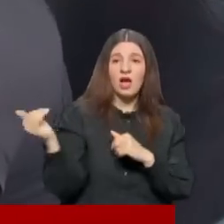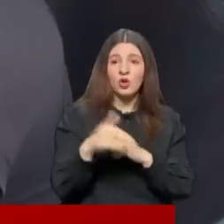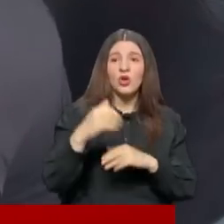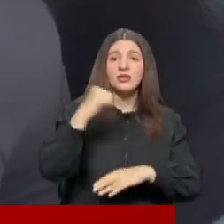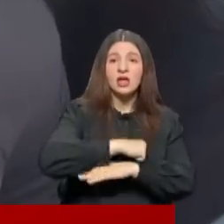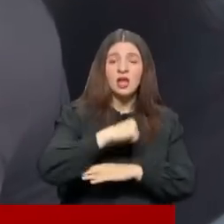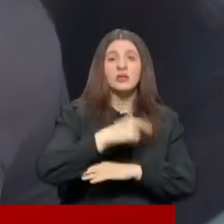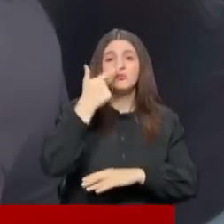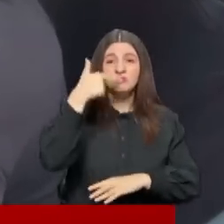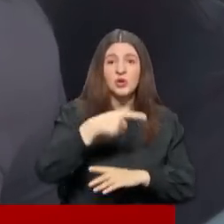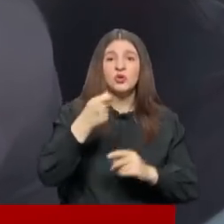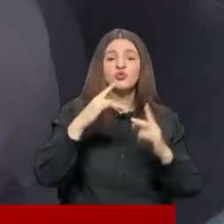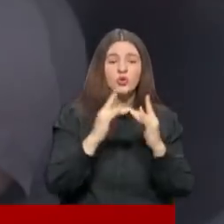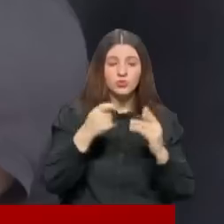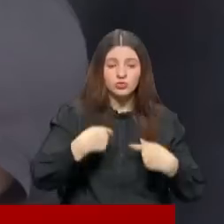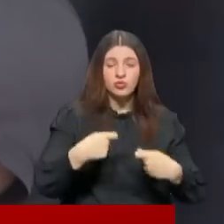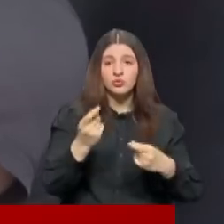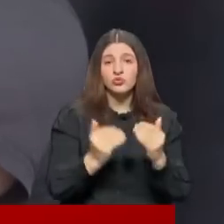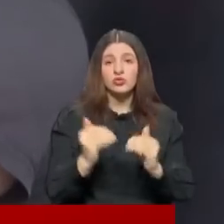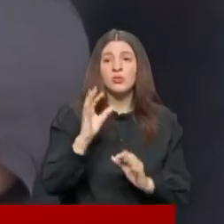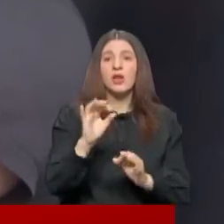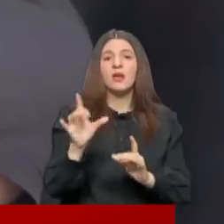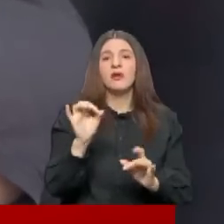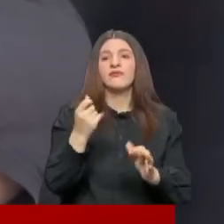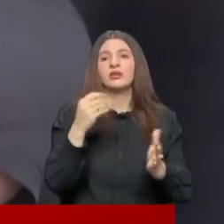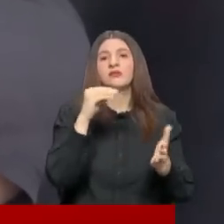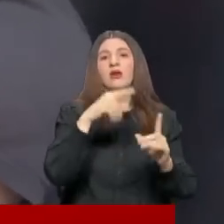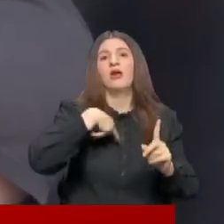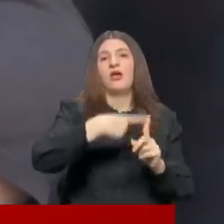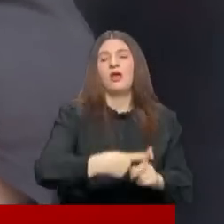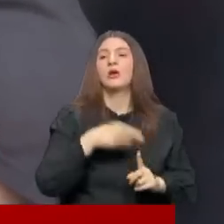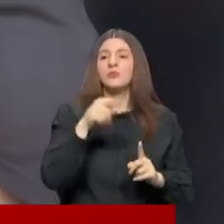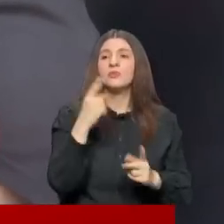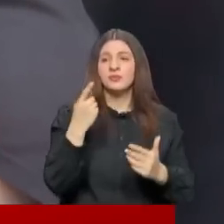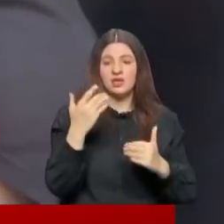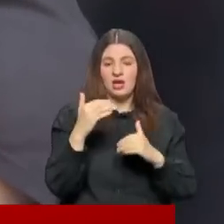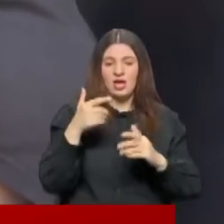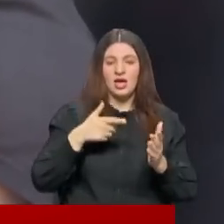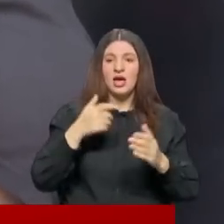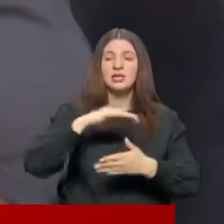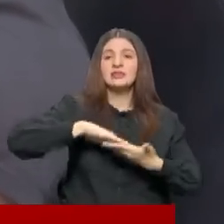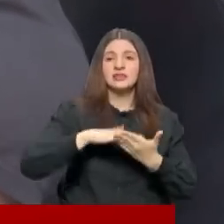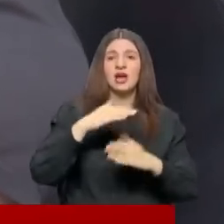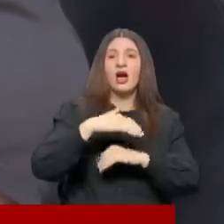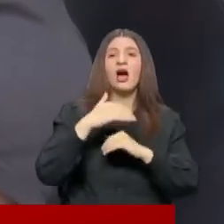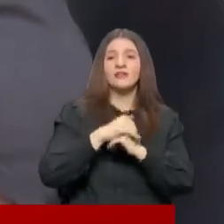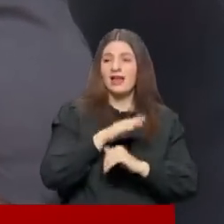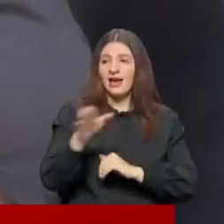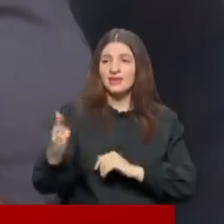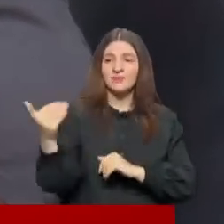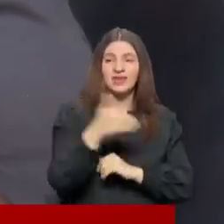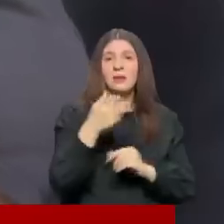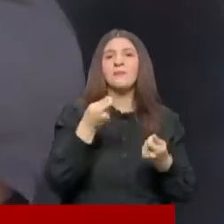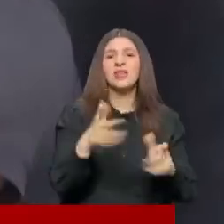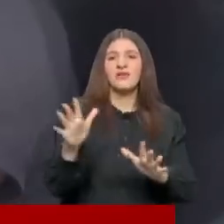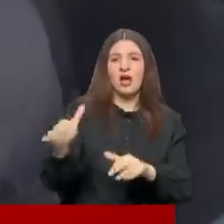Sırların mazotu veya köprü ücreti yüksek. Bu da direktmen zaten fiyatlara yansıyor. Bugün bir tır Antalya'ya gidip bedavadan yükleyip gelse maliyeti belki 20